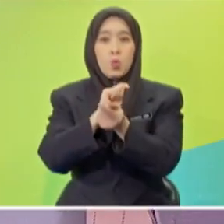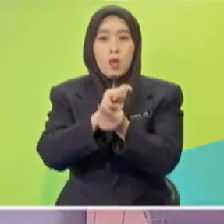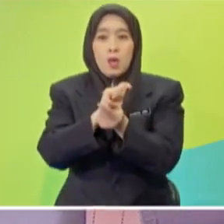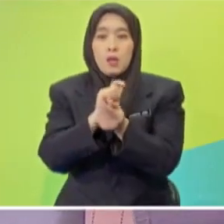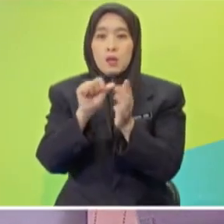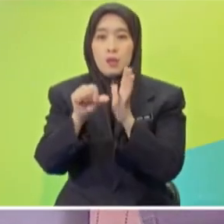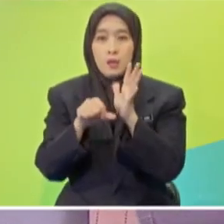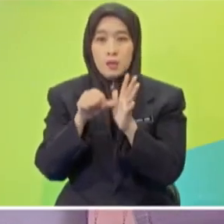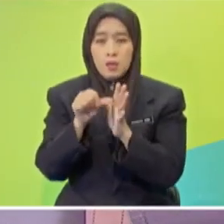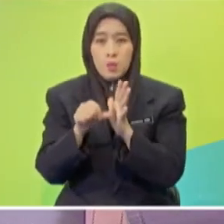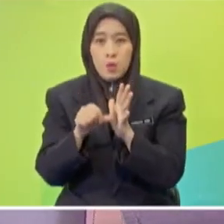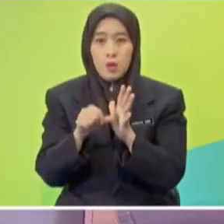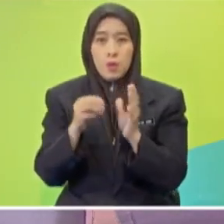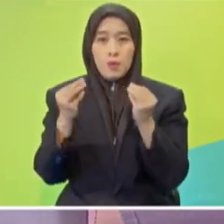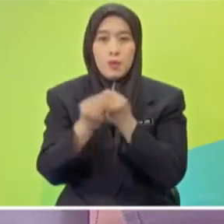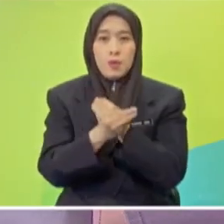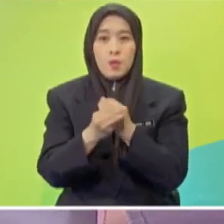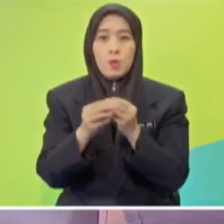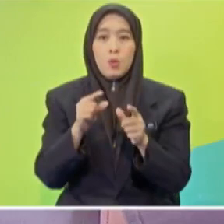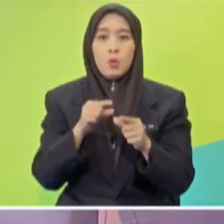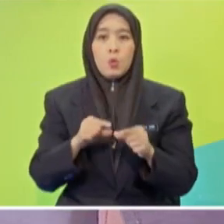yaitu menggunakan operasi